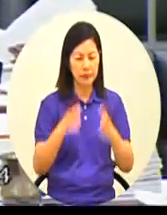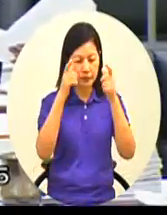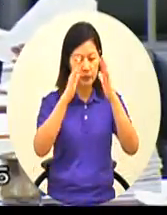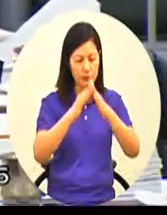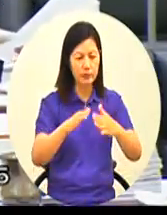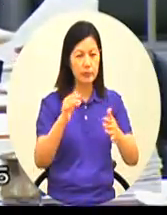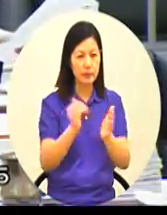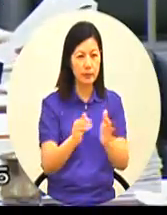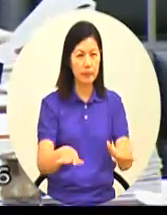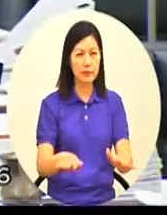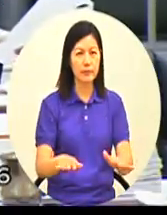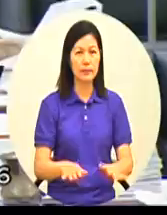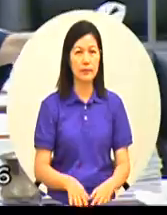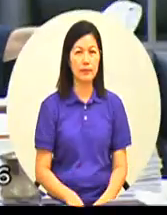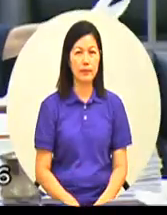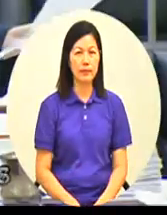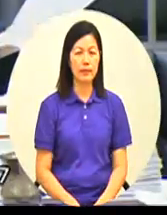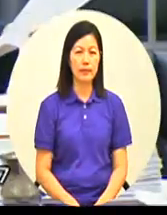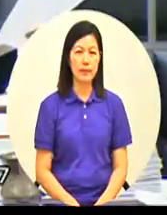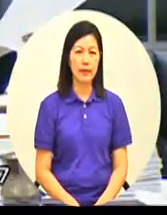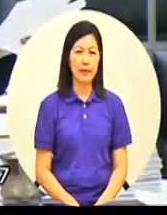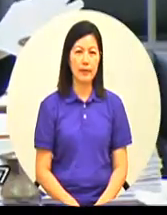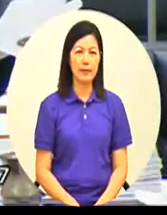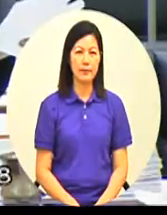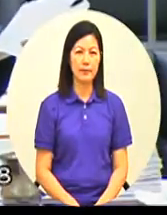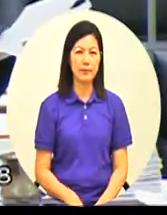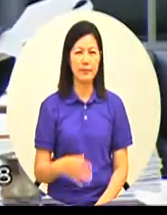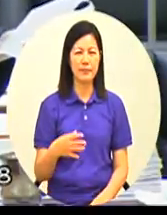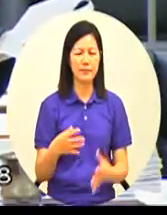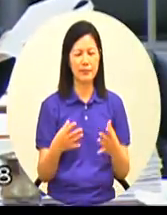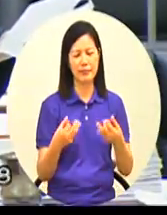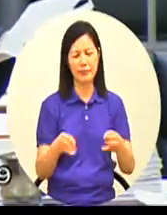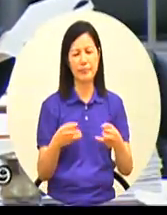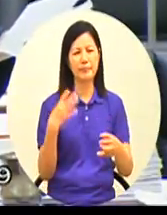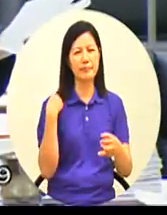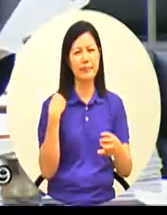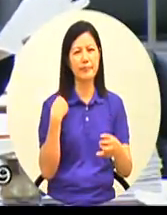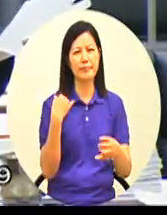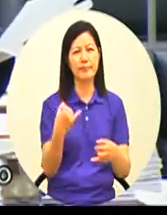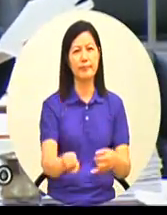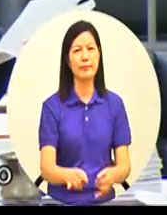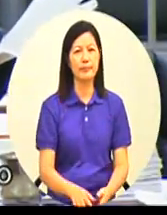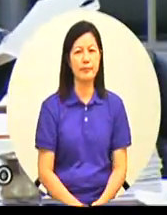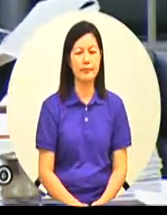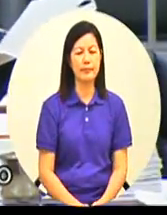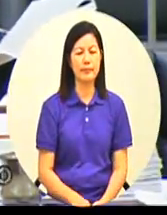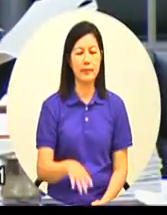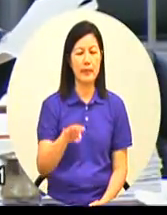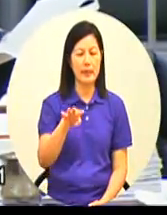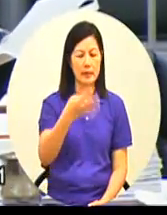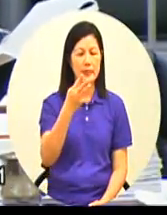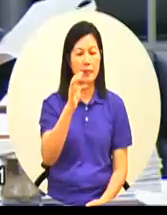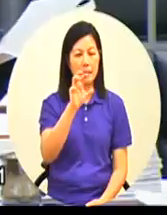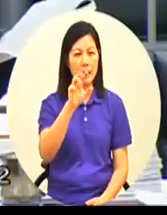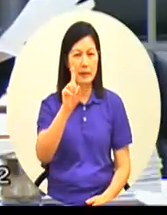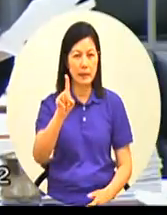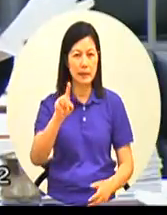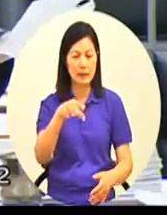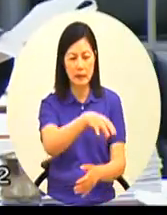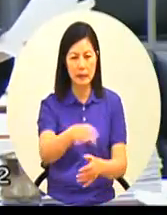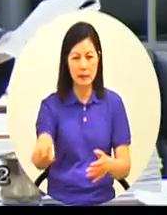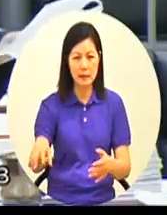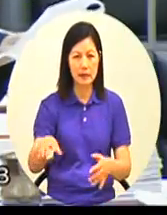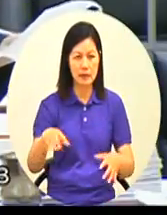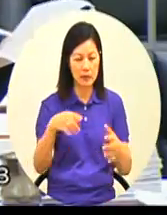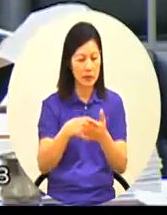止，我们还是成果收手，因为中央建制的点481个点，我们总数也才